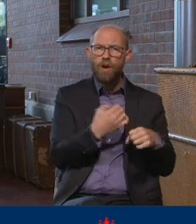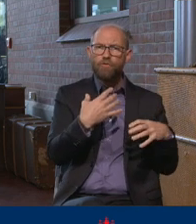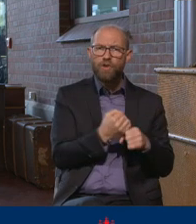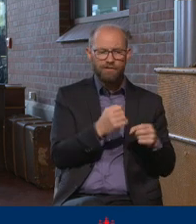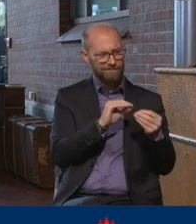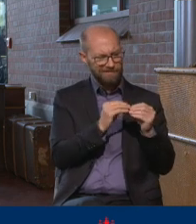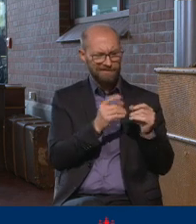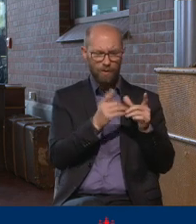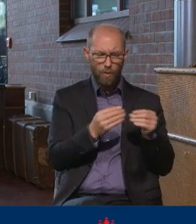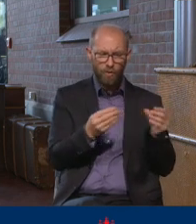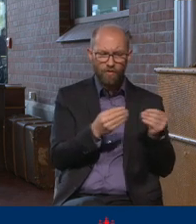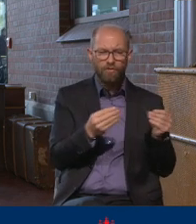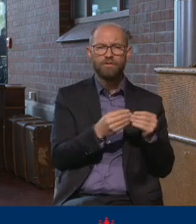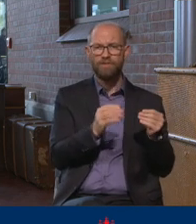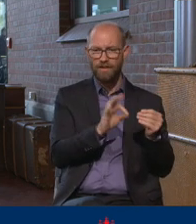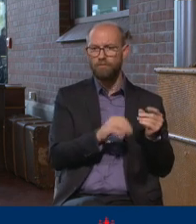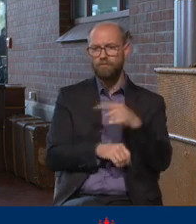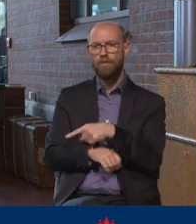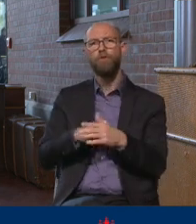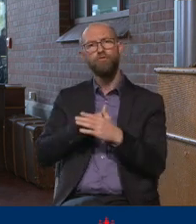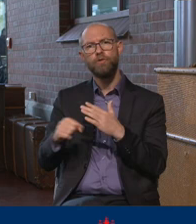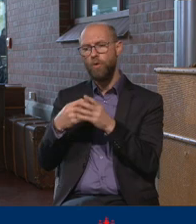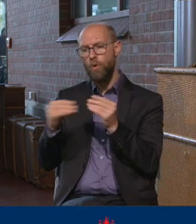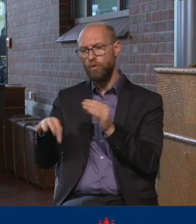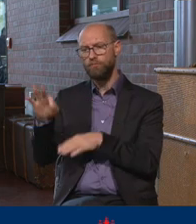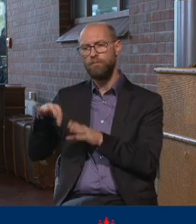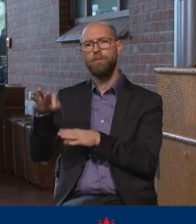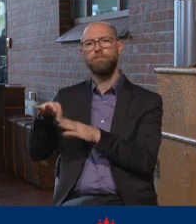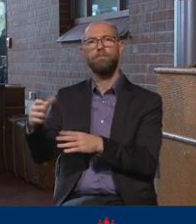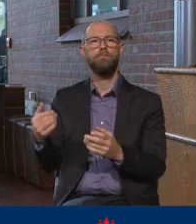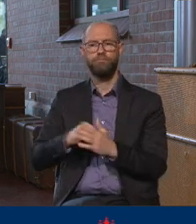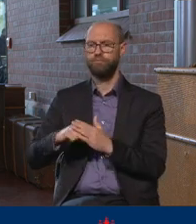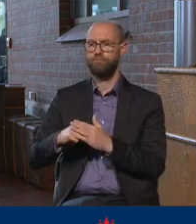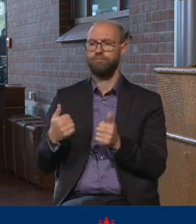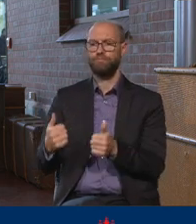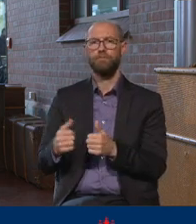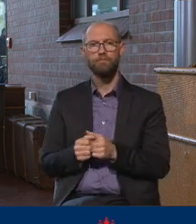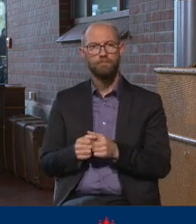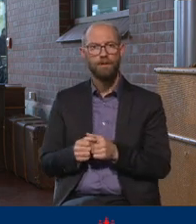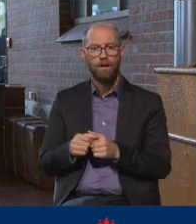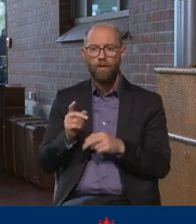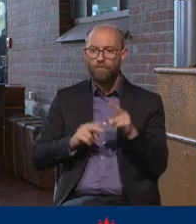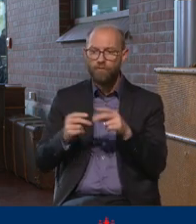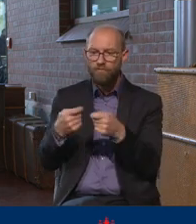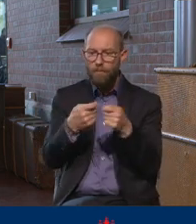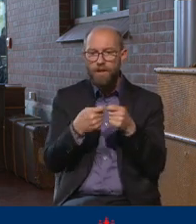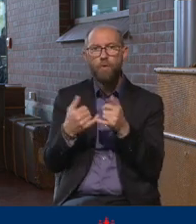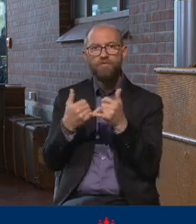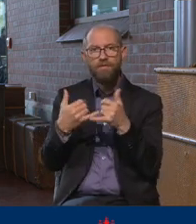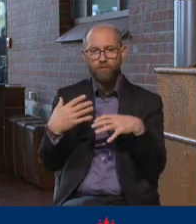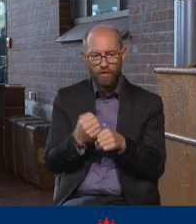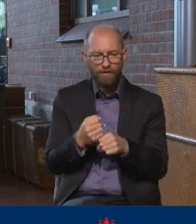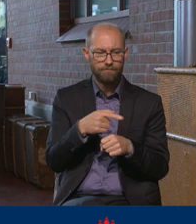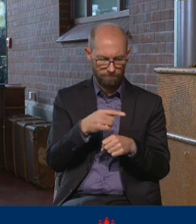diesen raum zu entwickeln diese verbindungen von der hand von denen heute schon oft die rede war herzustellen und dafür erstmal